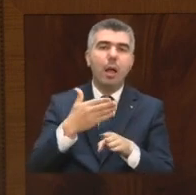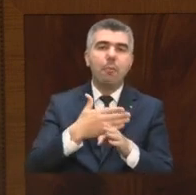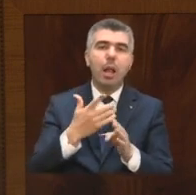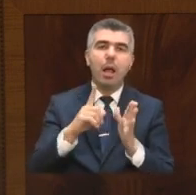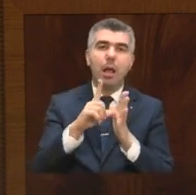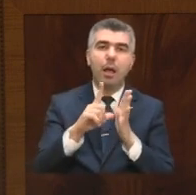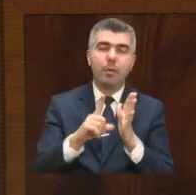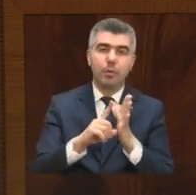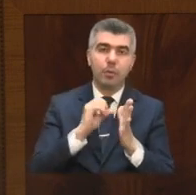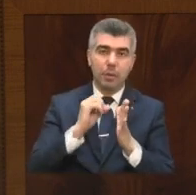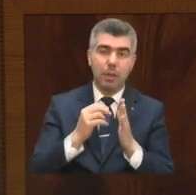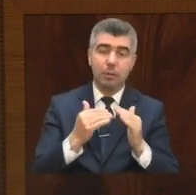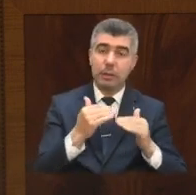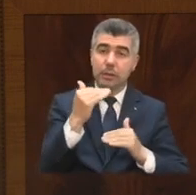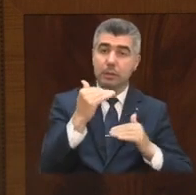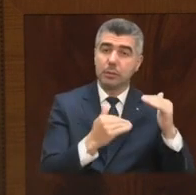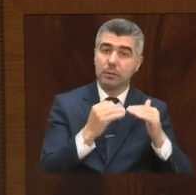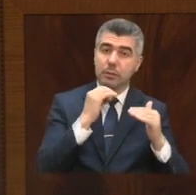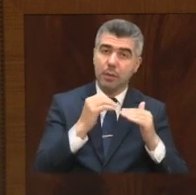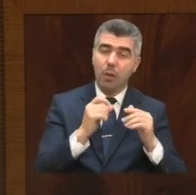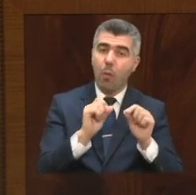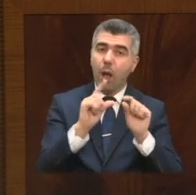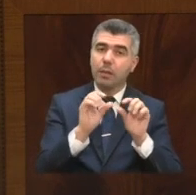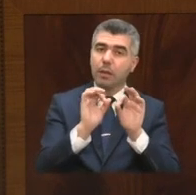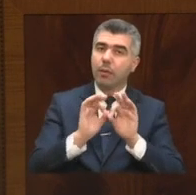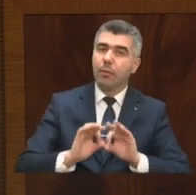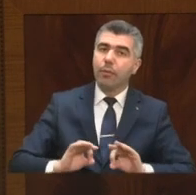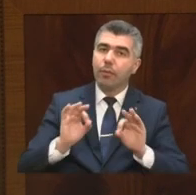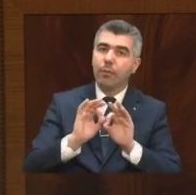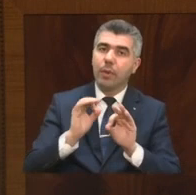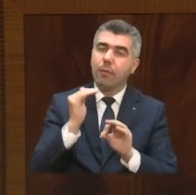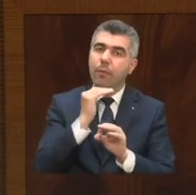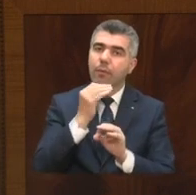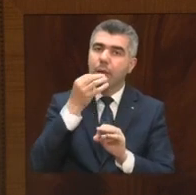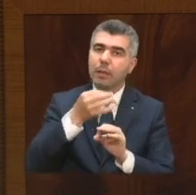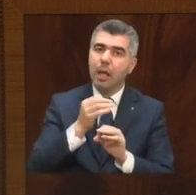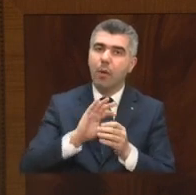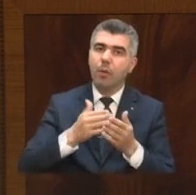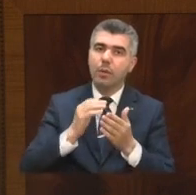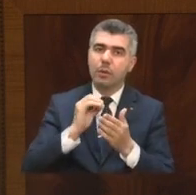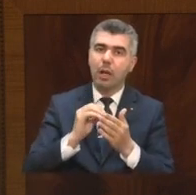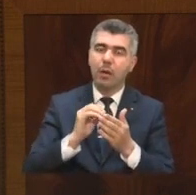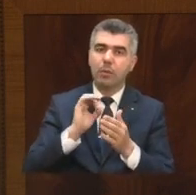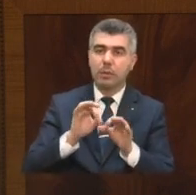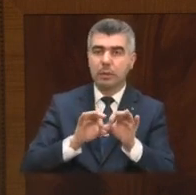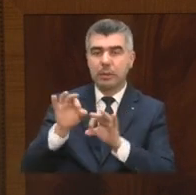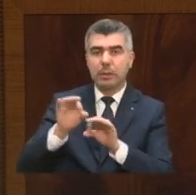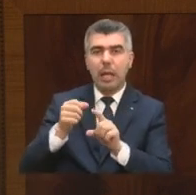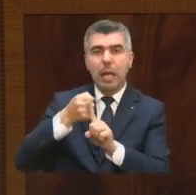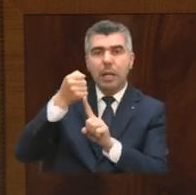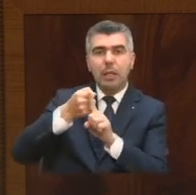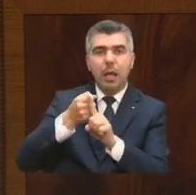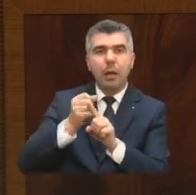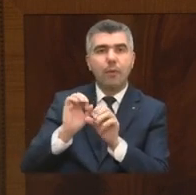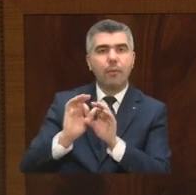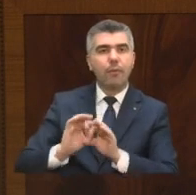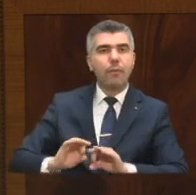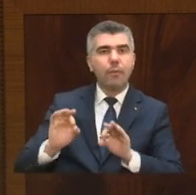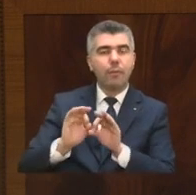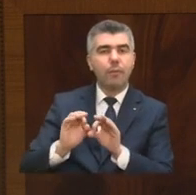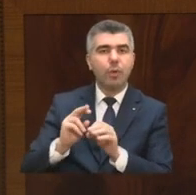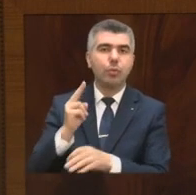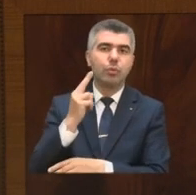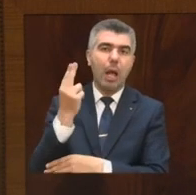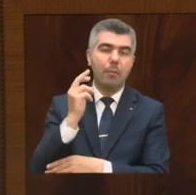فهذا هو التناقض بعينه وهذا هو عين التسرع الذي يطبع مخطط سريع اصلاح لم يجب على معضلات التعليم العالي والذكر